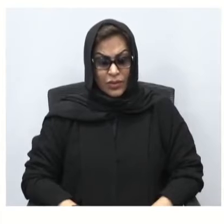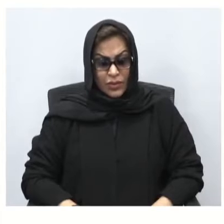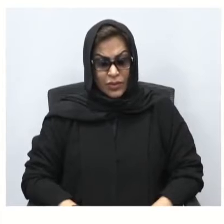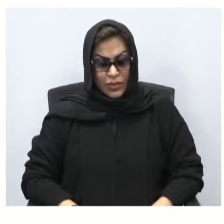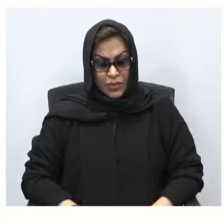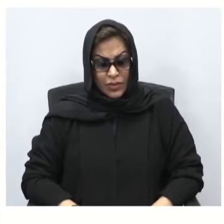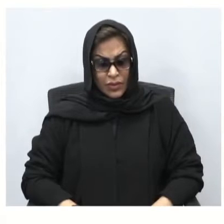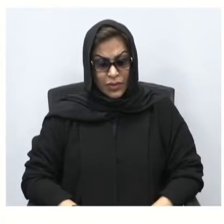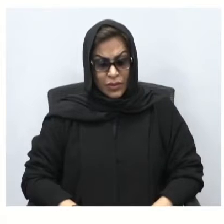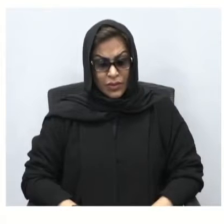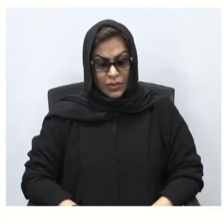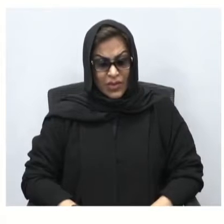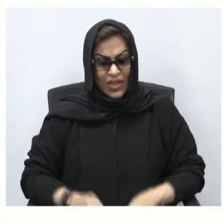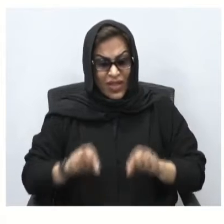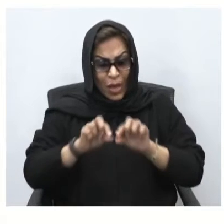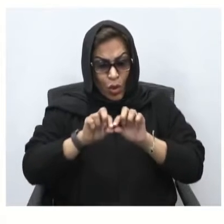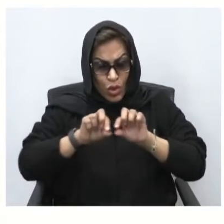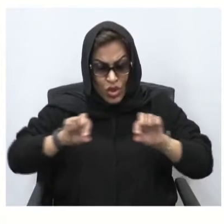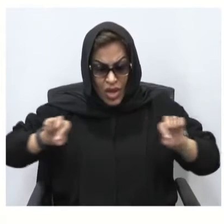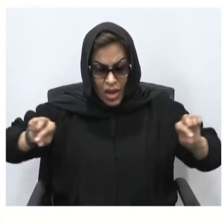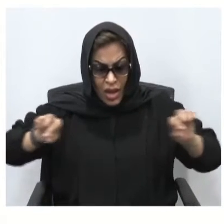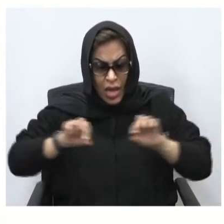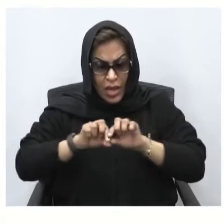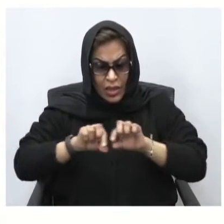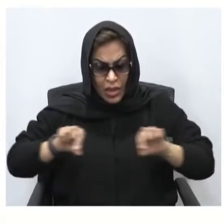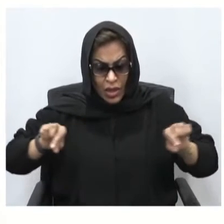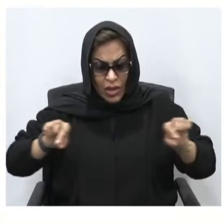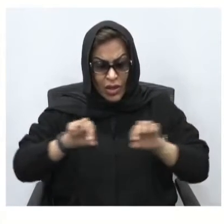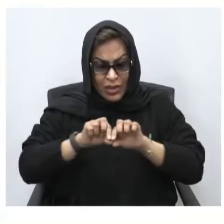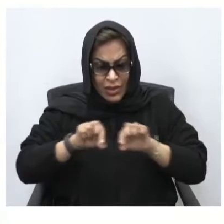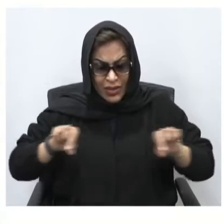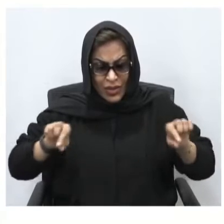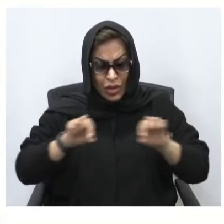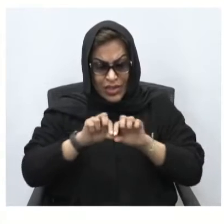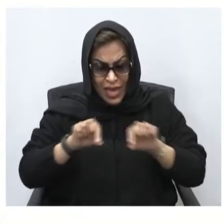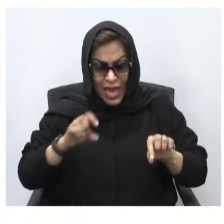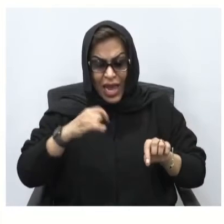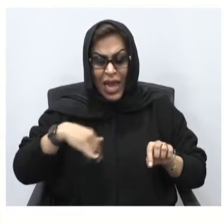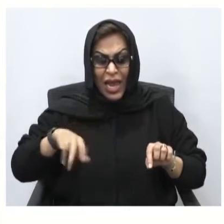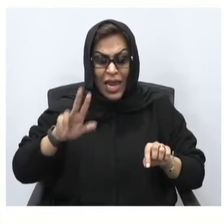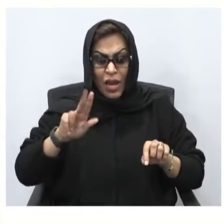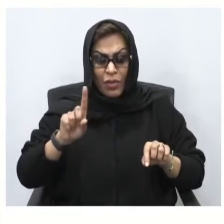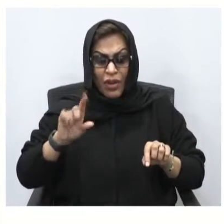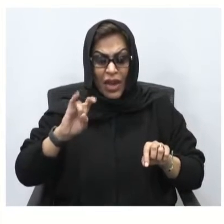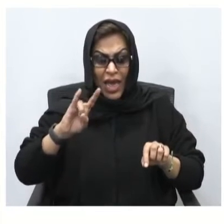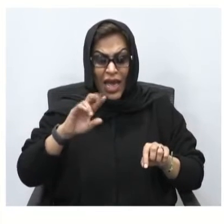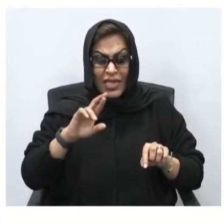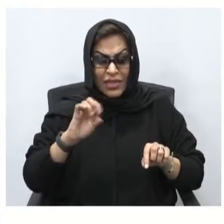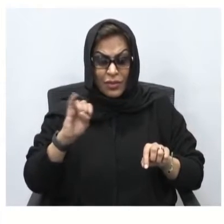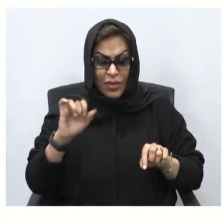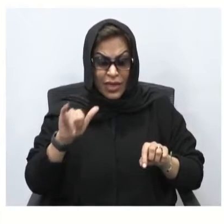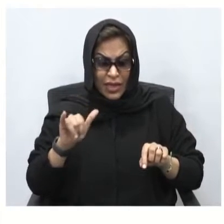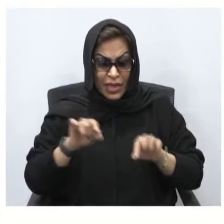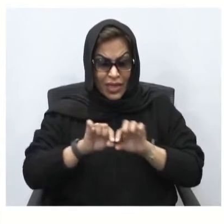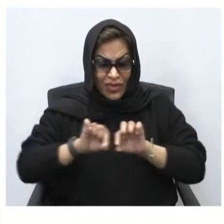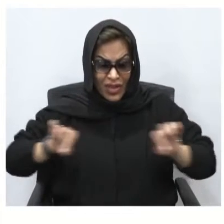الغازات ع بين الحويصلات الهوائيه من خلال الغشاء البلازمي والشعيرات الدمويه عن طريق